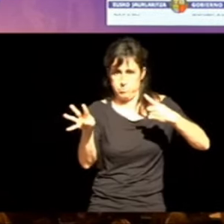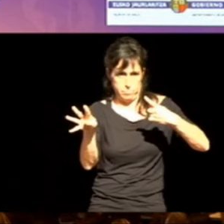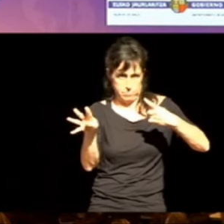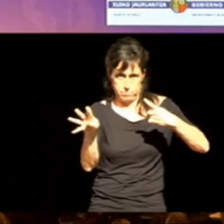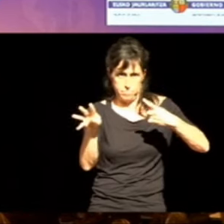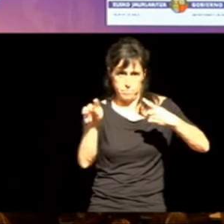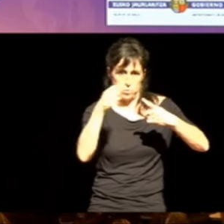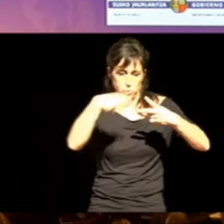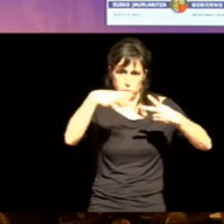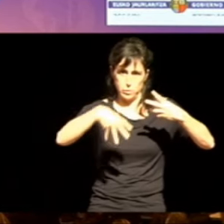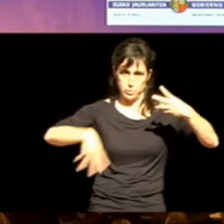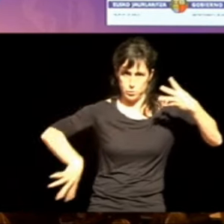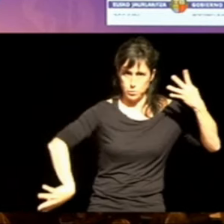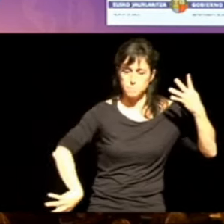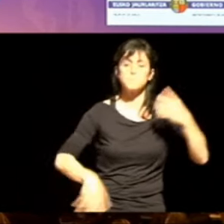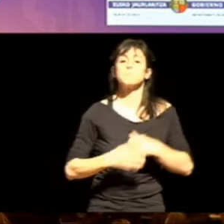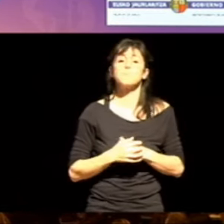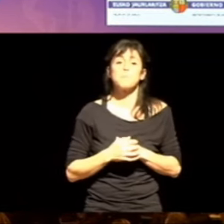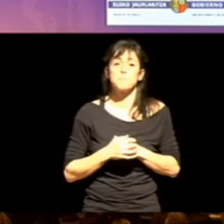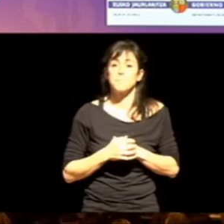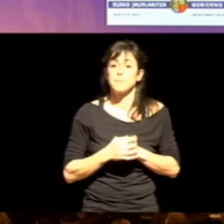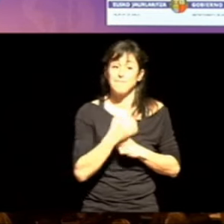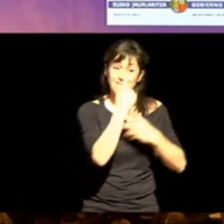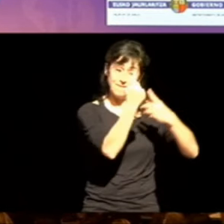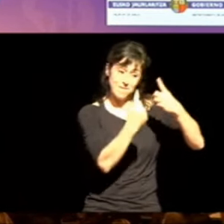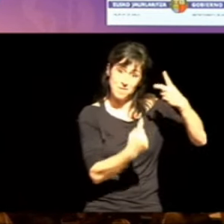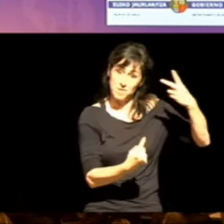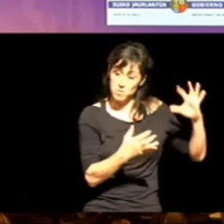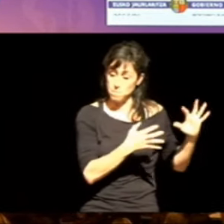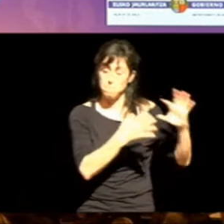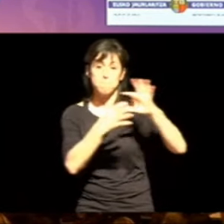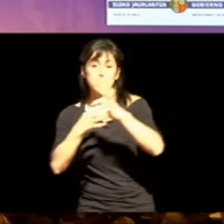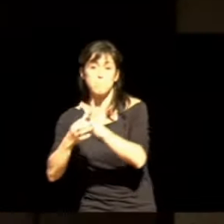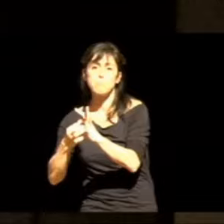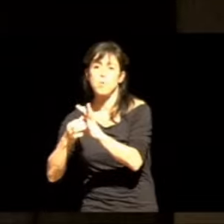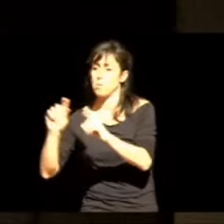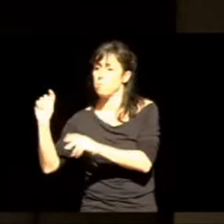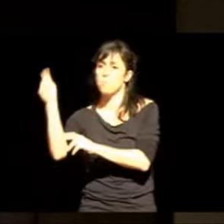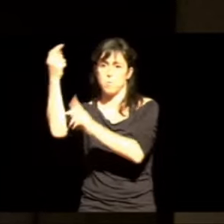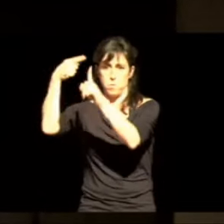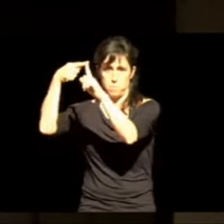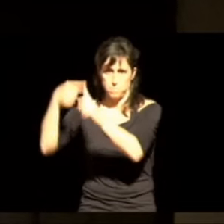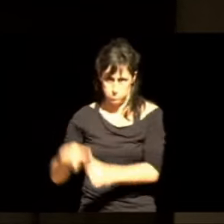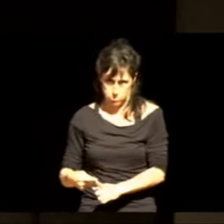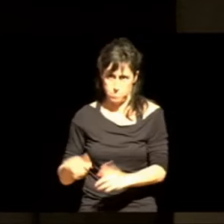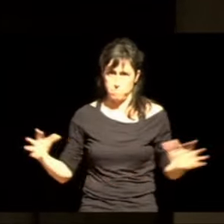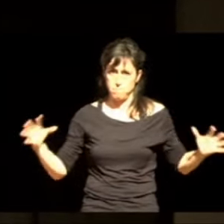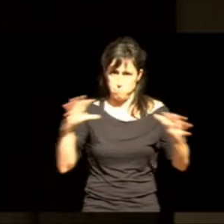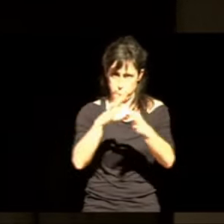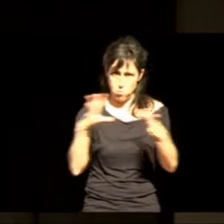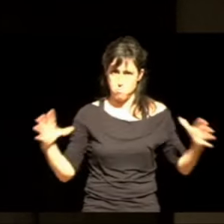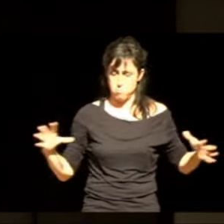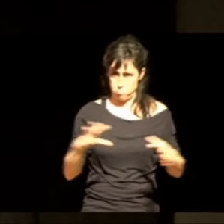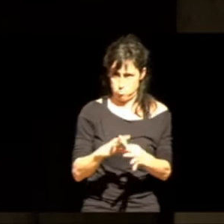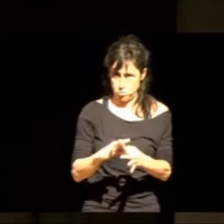irizpide bakoitzarekin lotuta, badaude zenbait lorpen adierazle. Naiz eta diapositibo honetan ez agertu, badago,